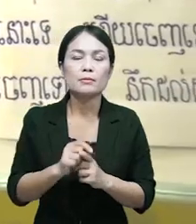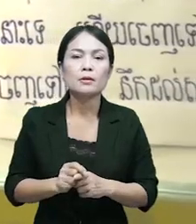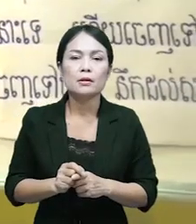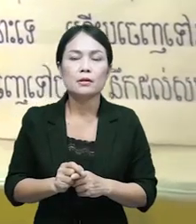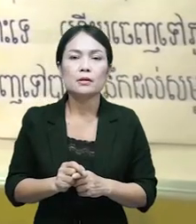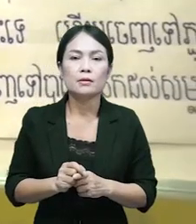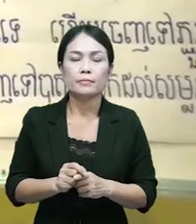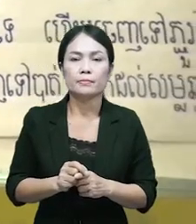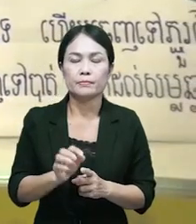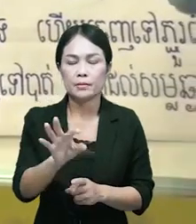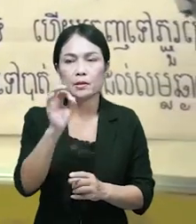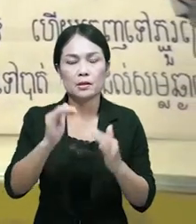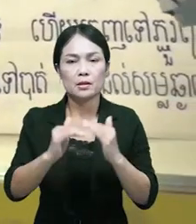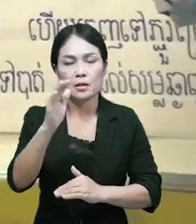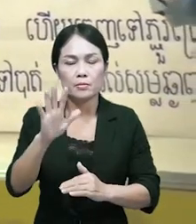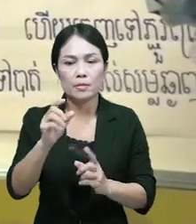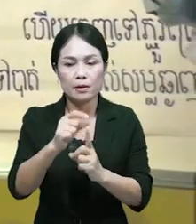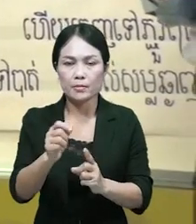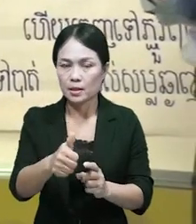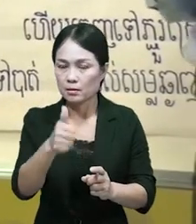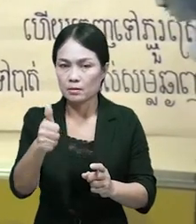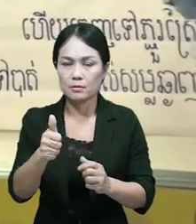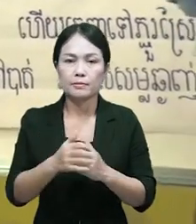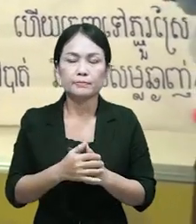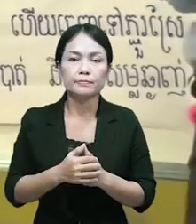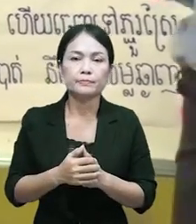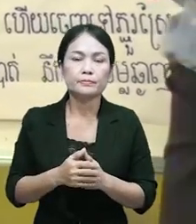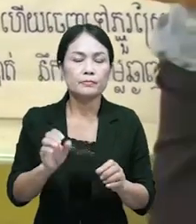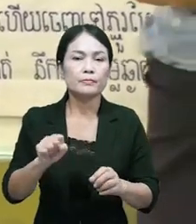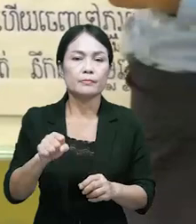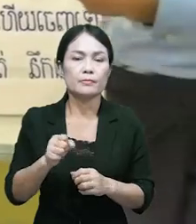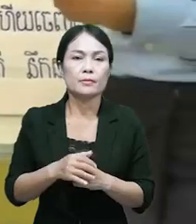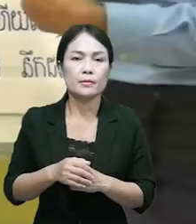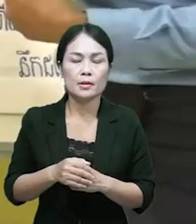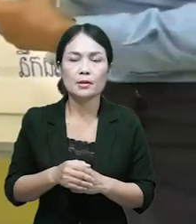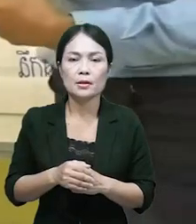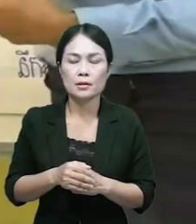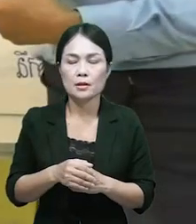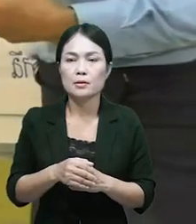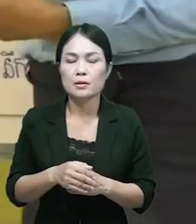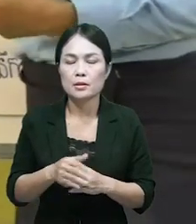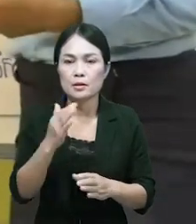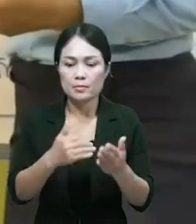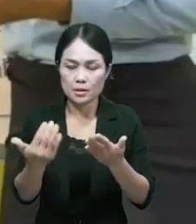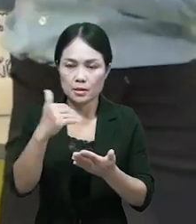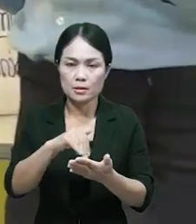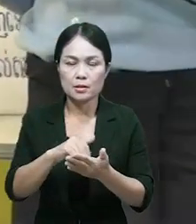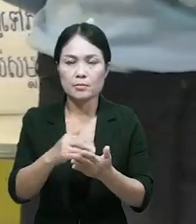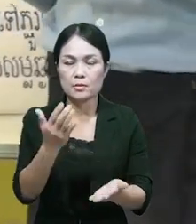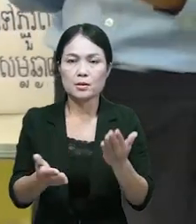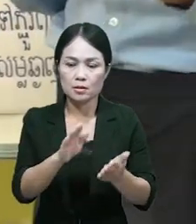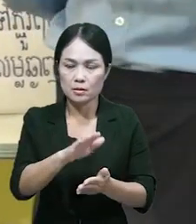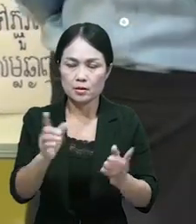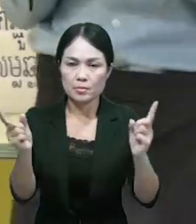បានលើសពី5ពាក្យគឺកាន់តែល្អណាកូនចាអញ្ចឹងឲ្យផ្ដាំផ្ញើសារនឹងវិញប្រសិន